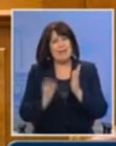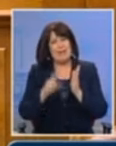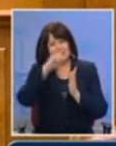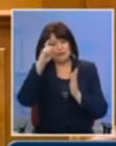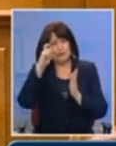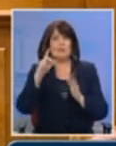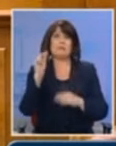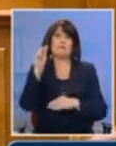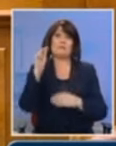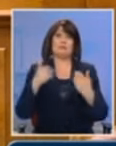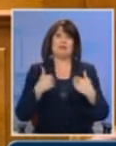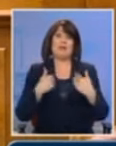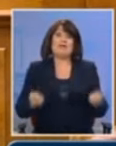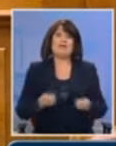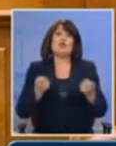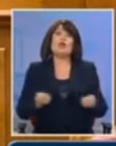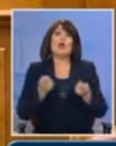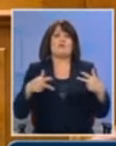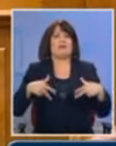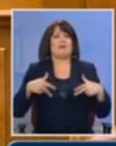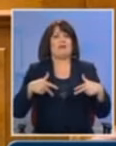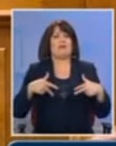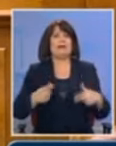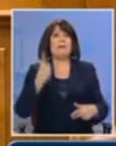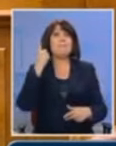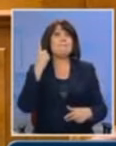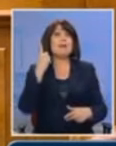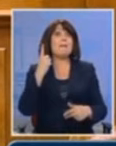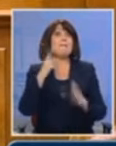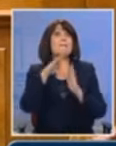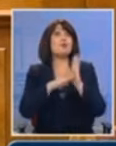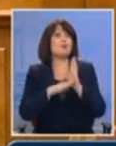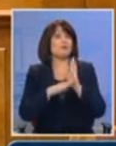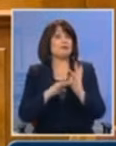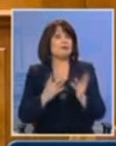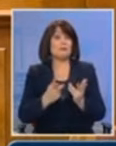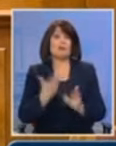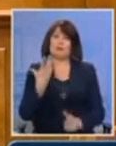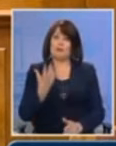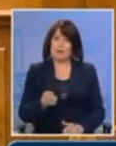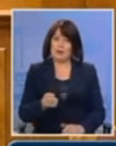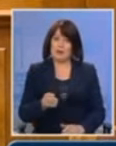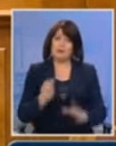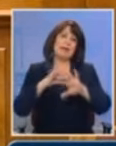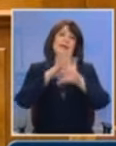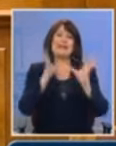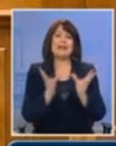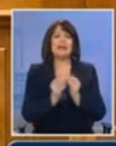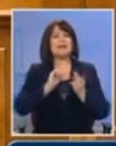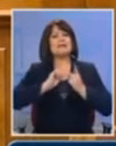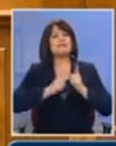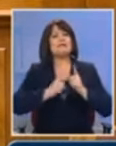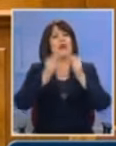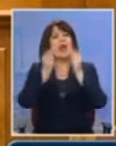δεσμεύουν την ελληνική κυβέρνηση και θα υλοποιηθούν υπό μία και μόνο προϋπόθεση. Ότι θα υπάρξει συνολική